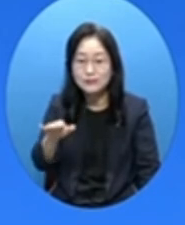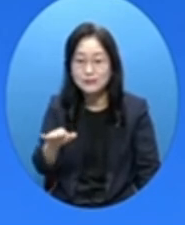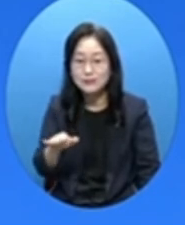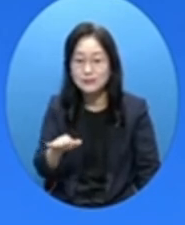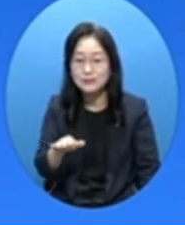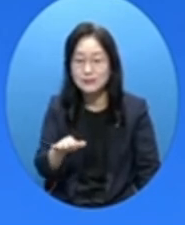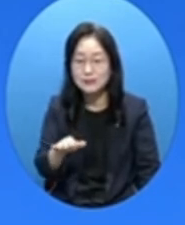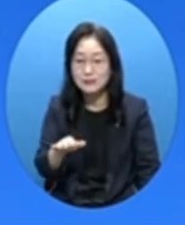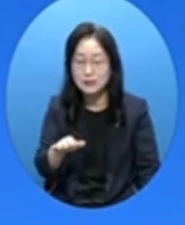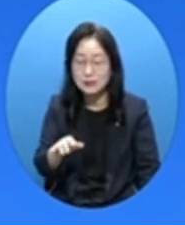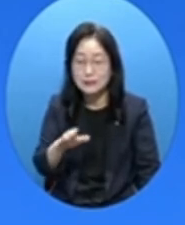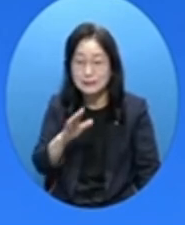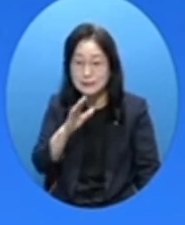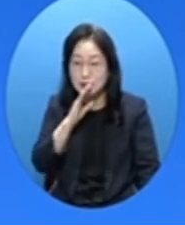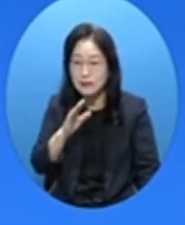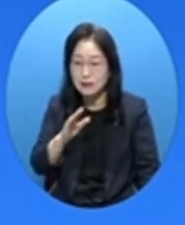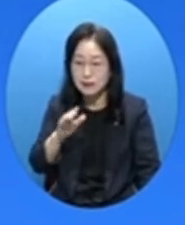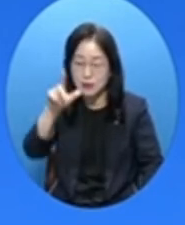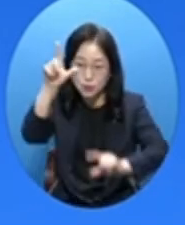보여주었습니다